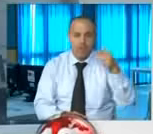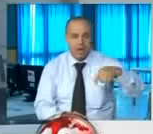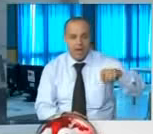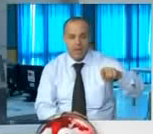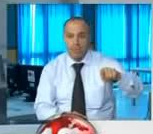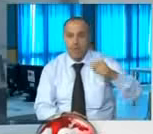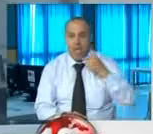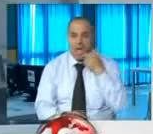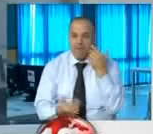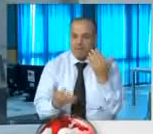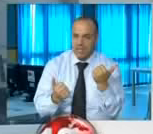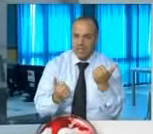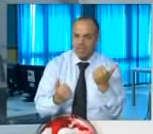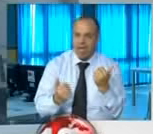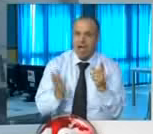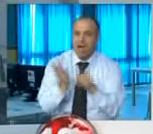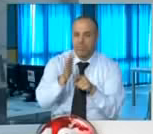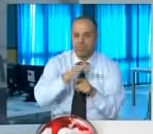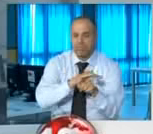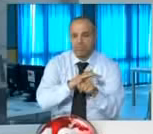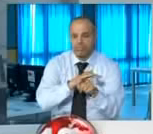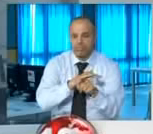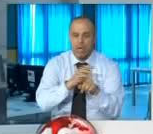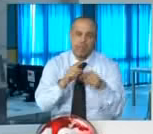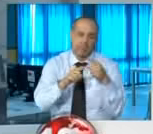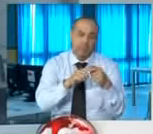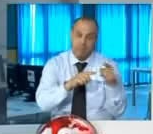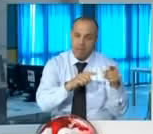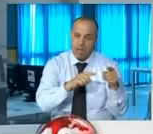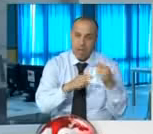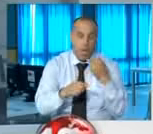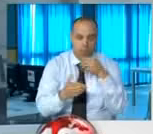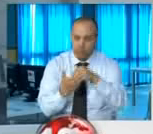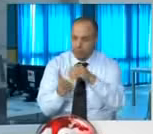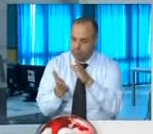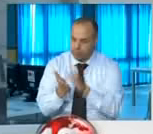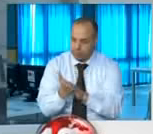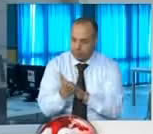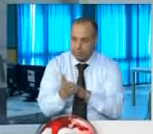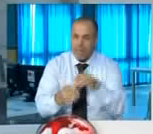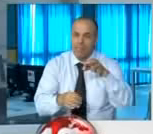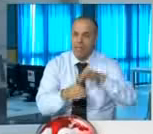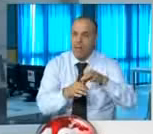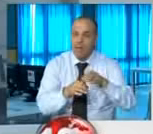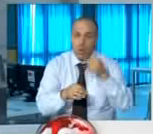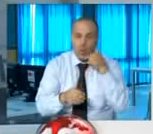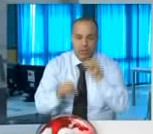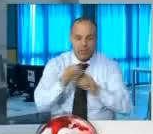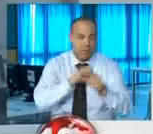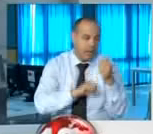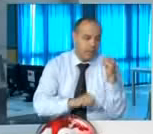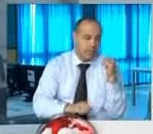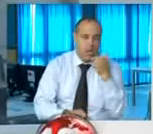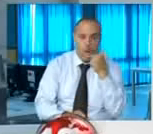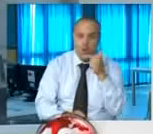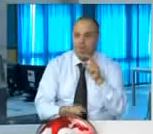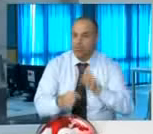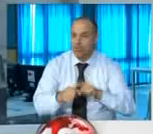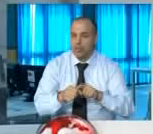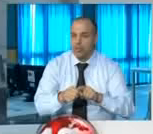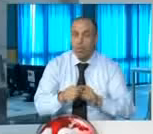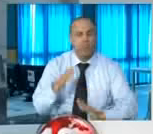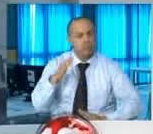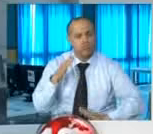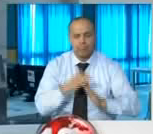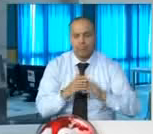القادم في انتظار الطعون إن وجدت. وقد سجلت هذه الانتخابات التي انتظمت أمس مشاركة